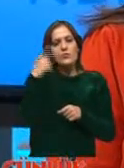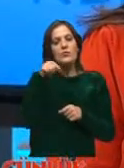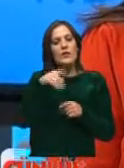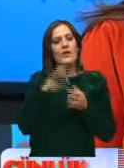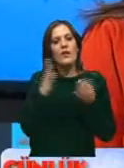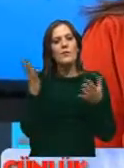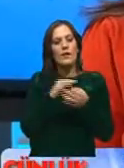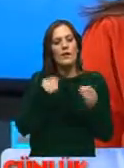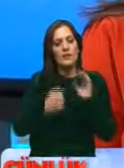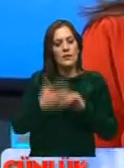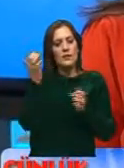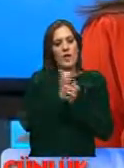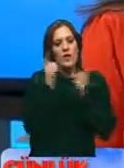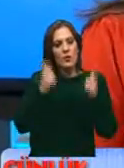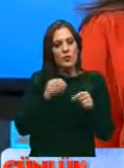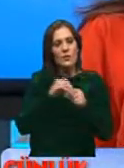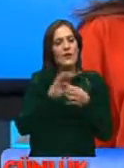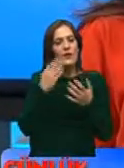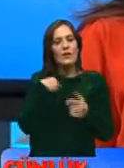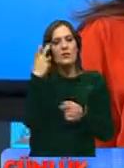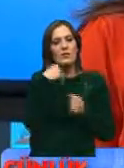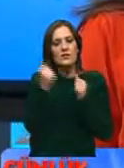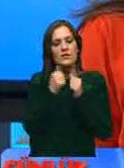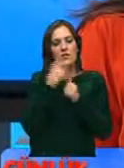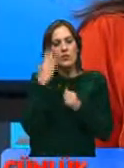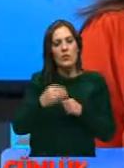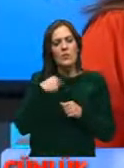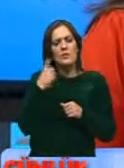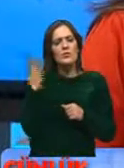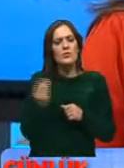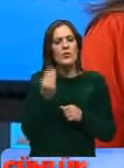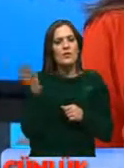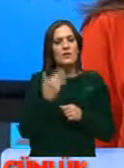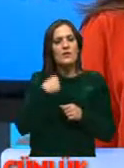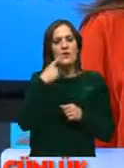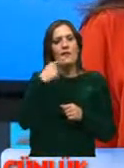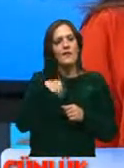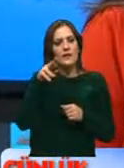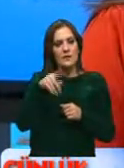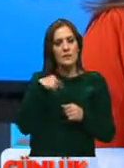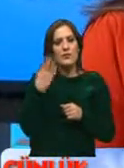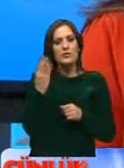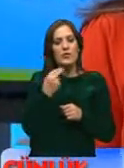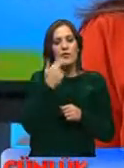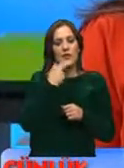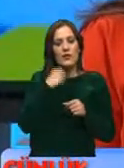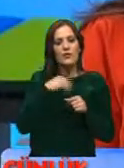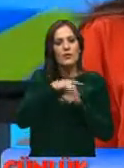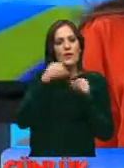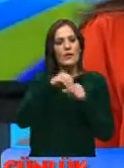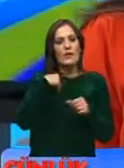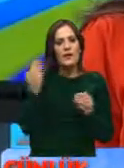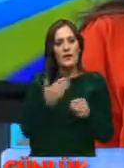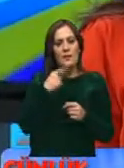neye bağlıdır? Yetiştiğimiz aile ortamına ne kadar müzikle iç içe olduğumuza birçok şeye. Dediğiniz gibi birçok kadın ülkemizde